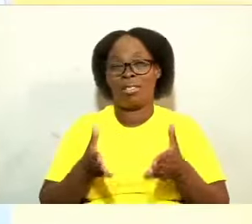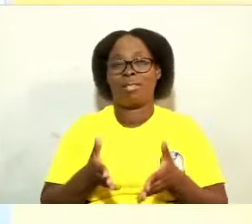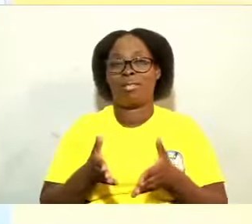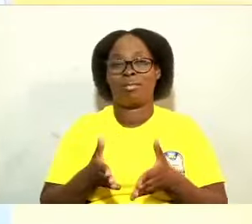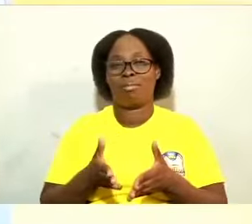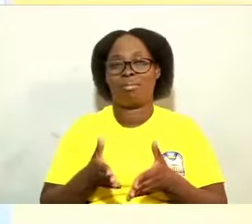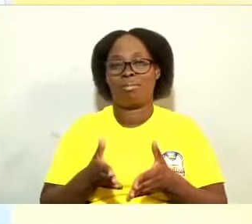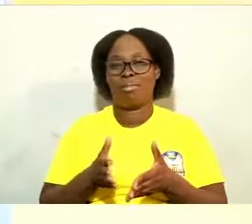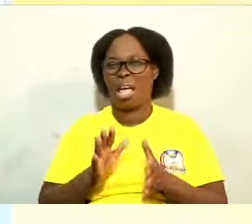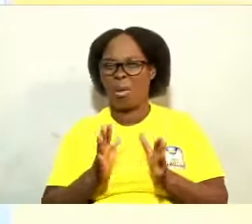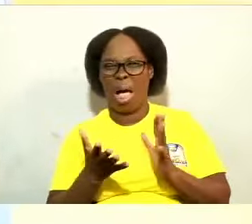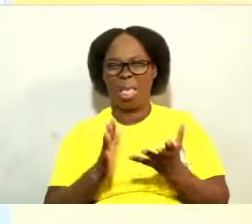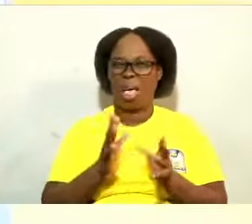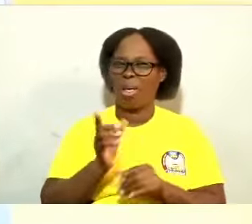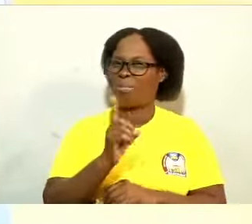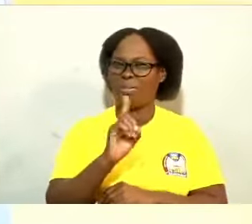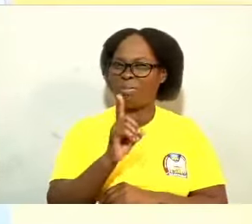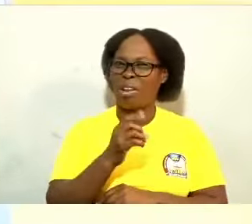hatubabaishi.